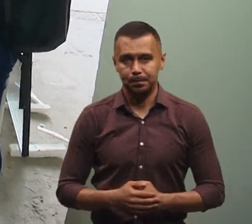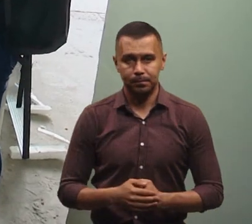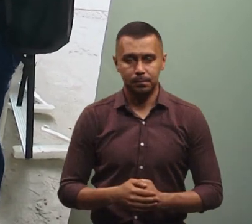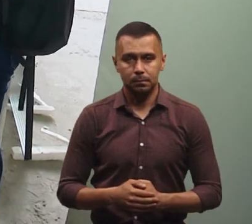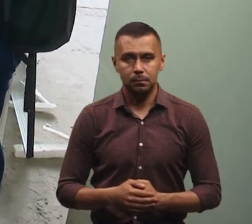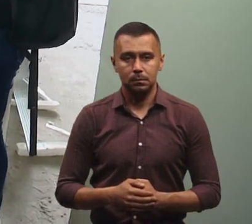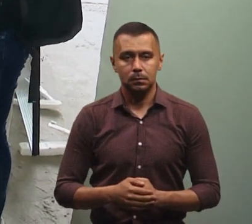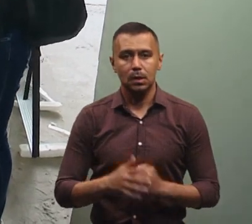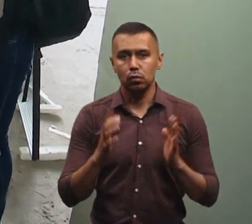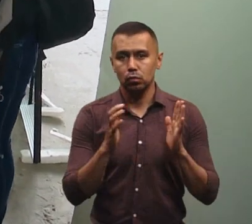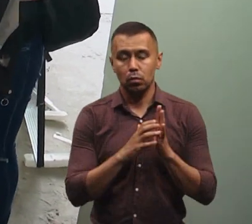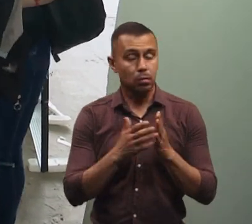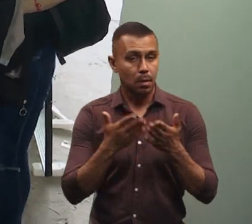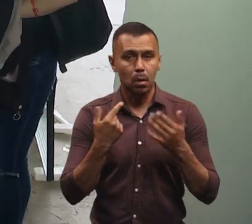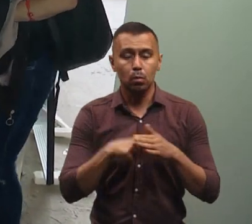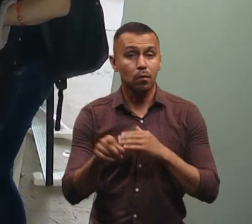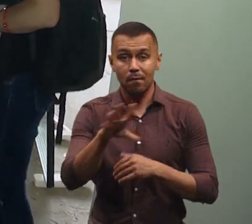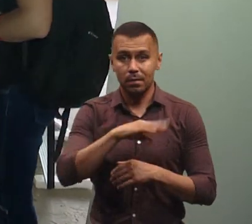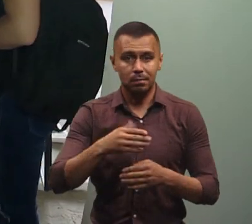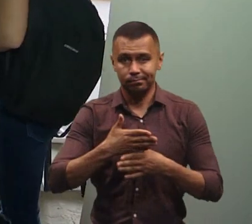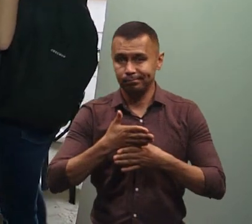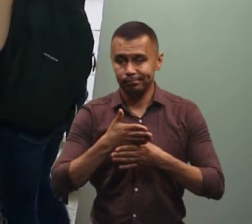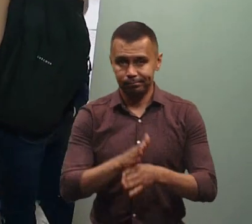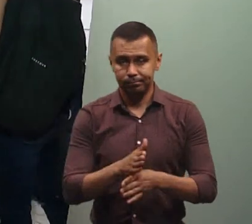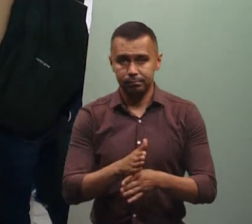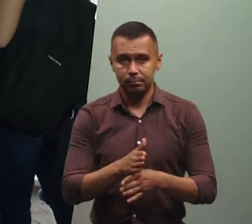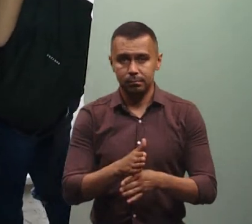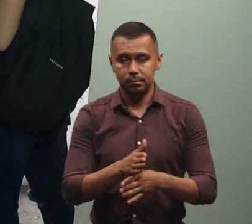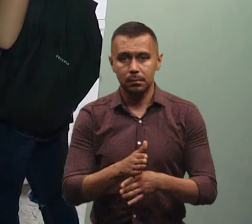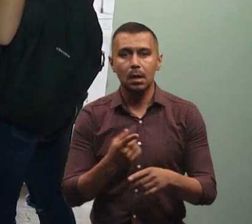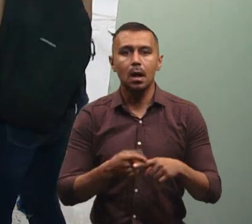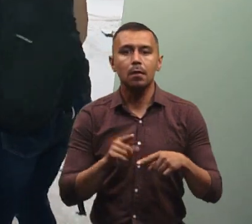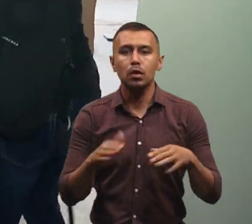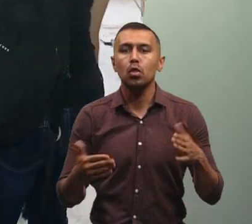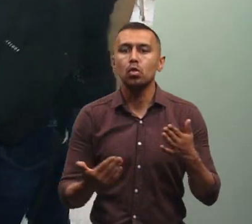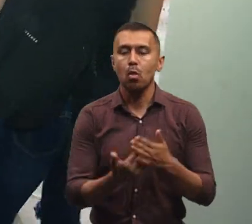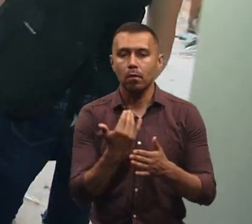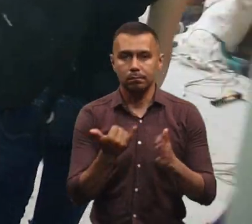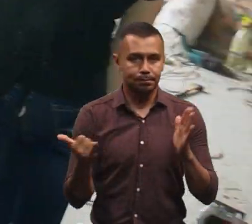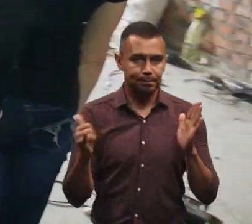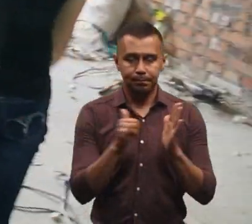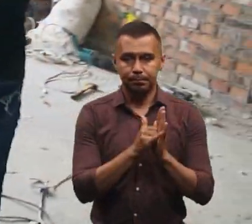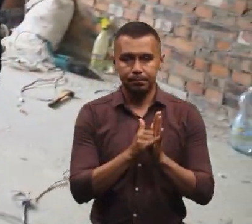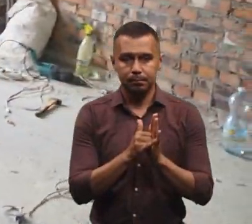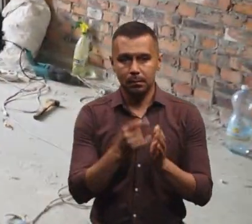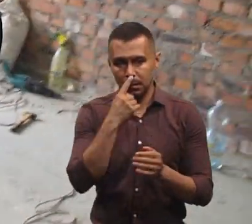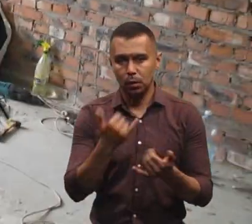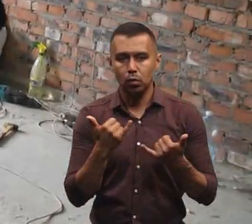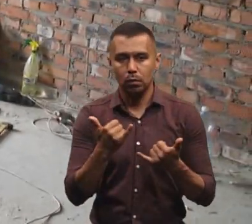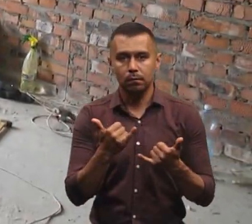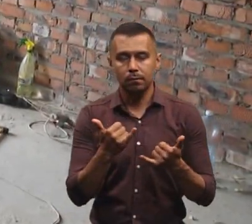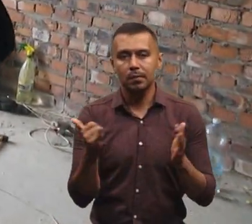Ну, стеклопакети то немає, бо то, що вони всі повибивалися, звісно. А це вже новий ми поставили. Тільки вже